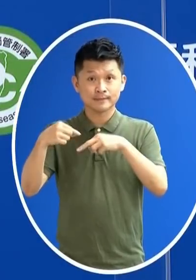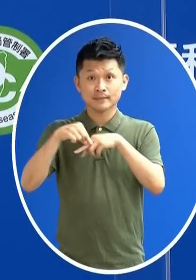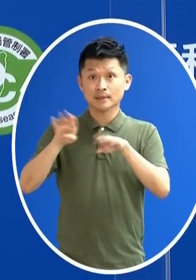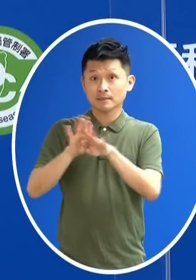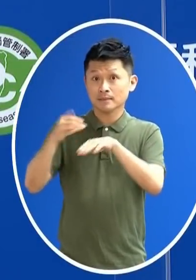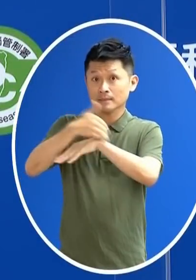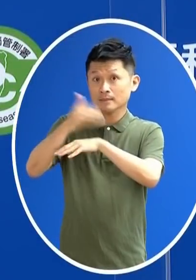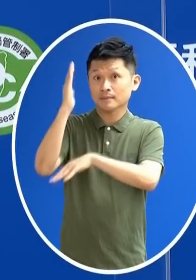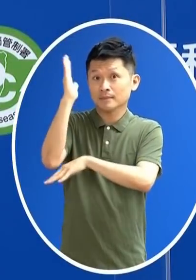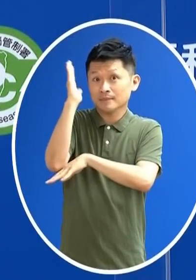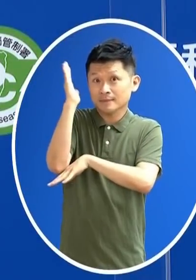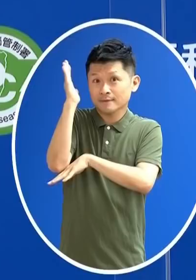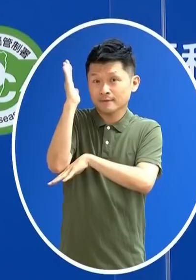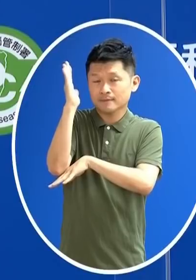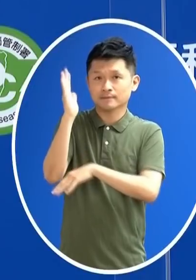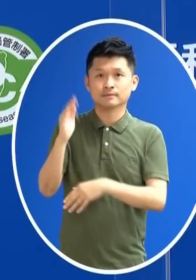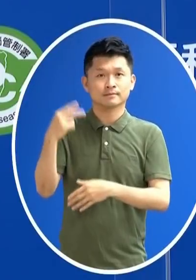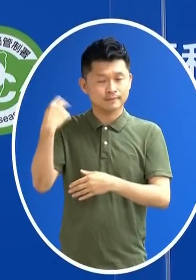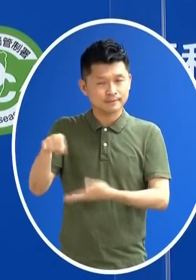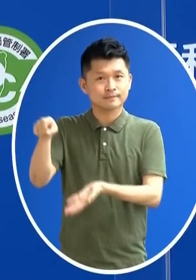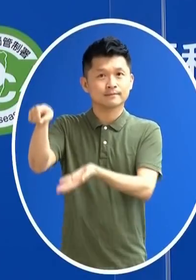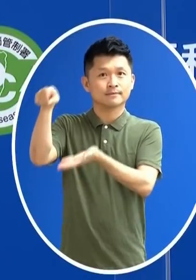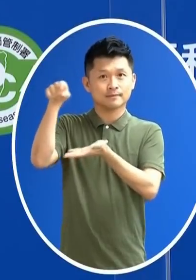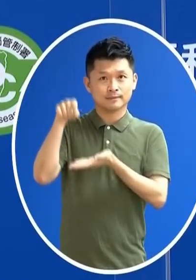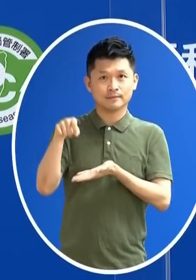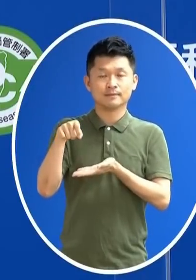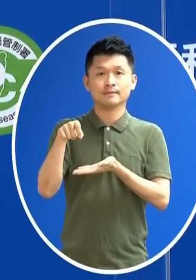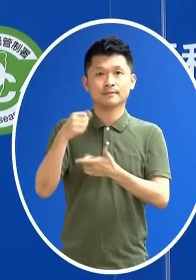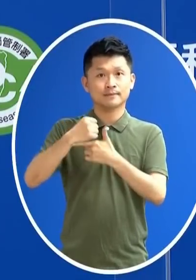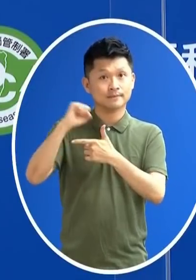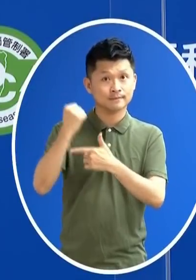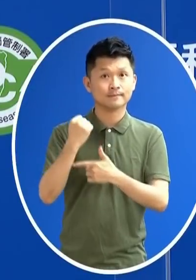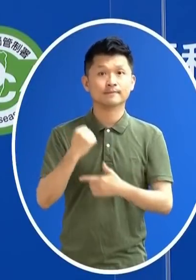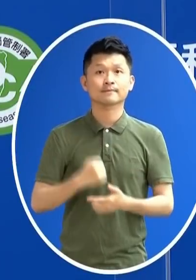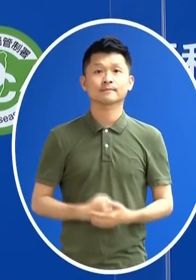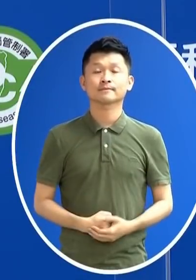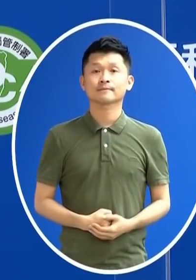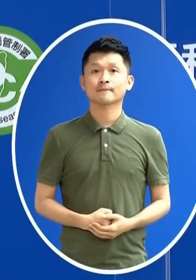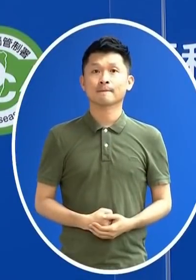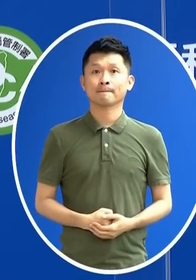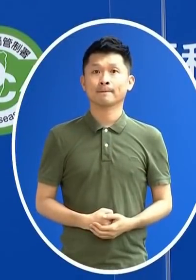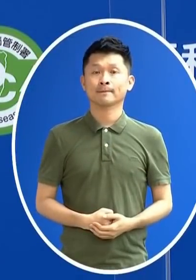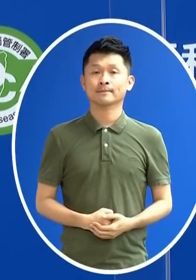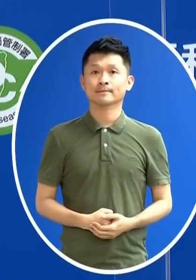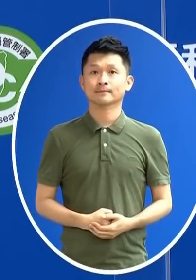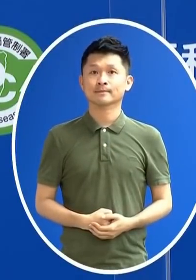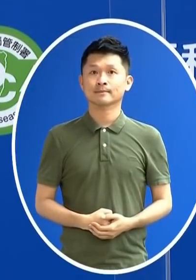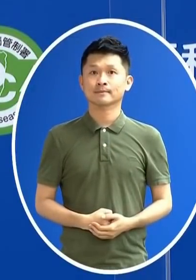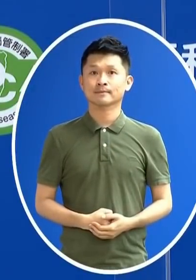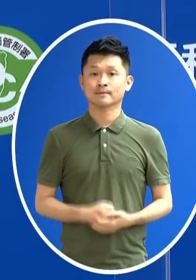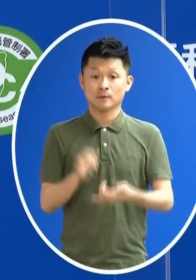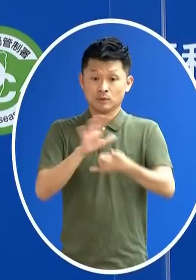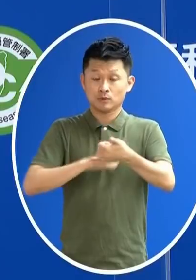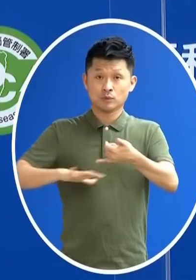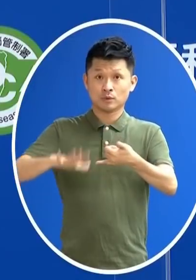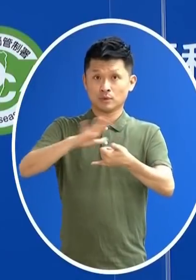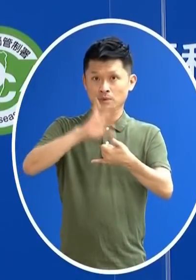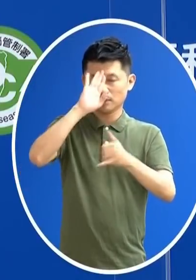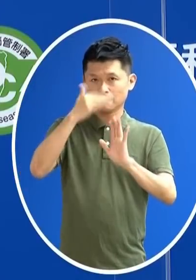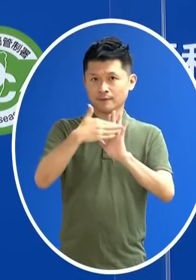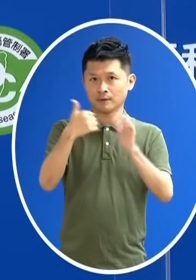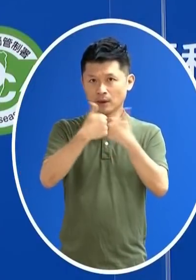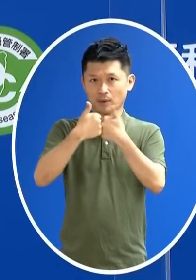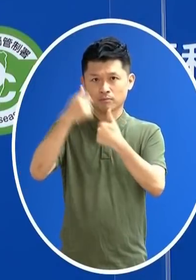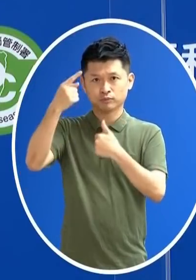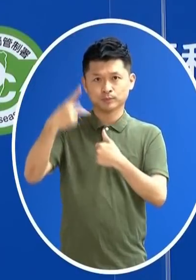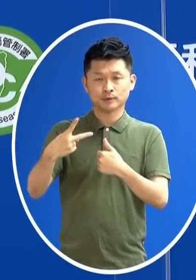县政府还是有再次的提出建议。那这个在2次的全国防疫会议里面，他们有